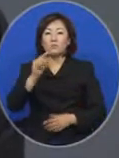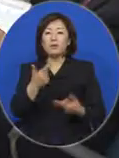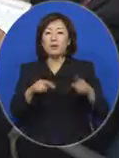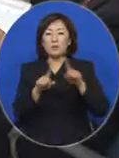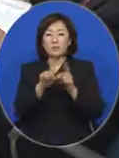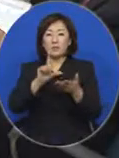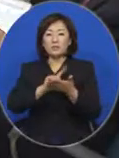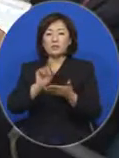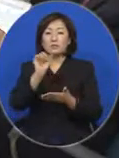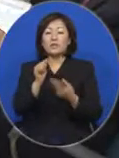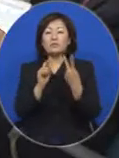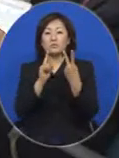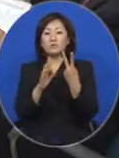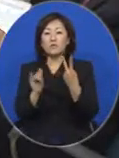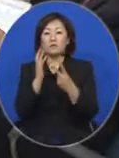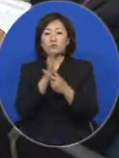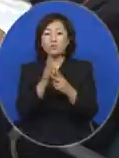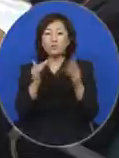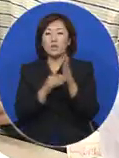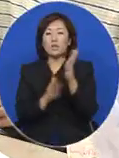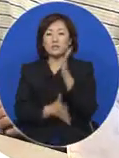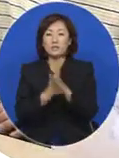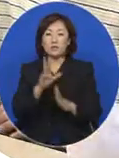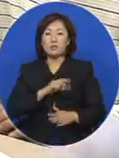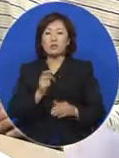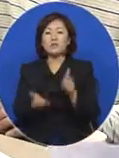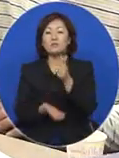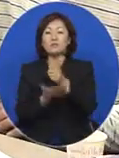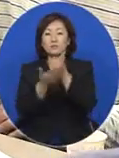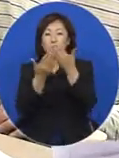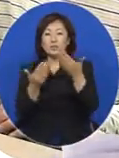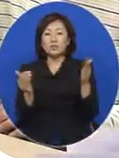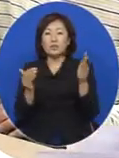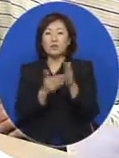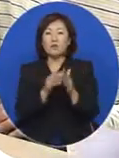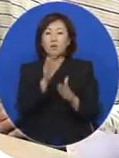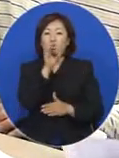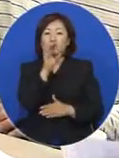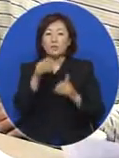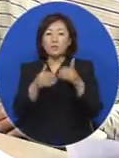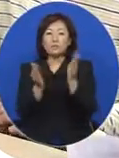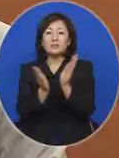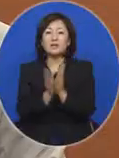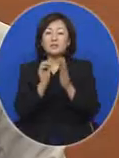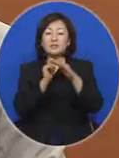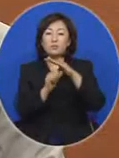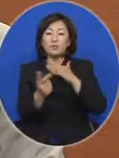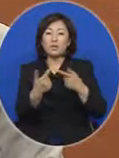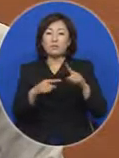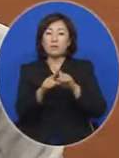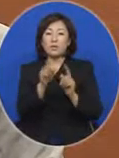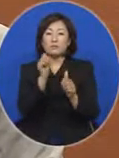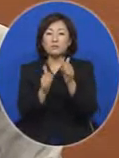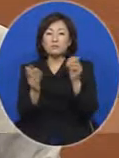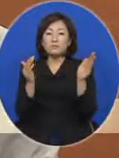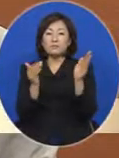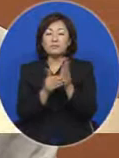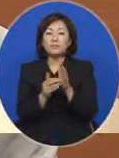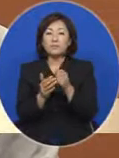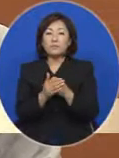지역위원장 가운데 한 명을 시당위원장으로 선출하고 중앙당 대표 선거도 함께 치릅니다. 올해